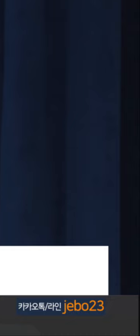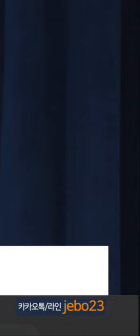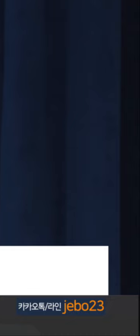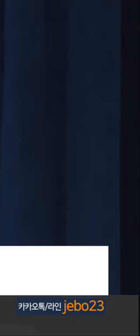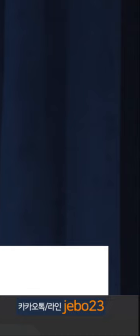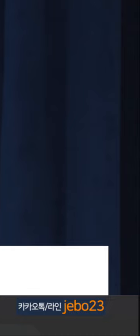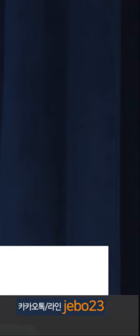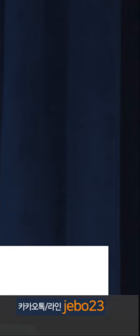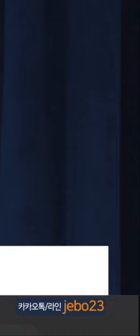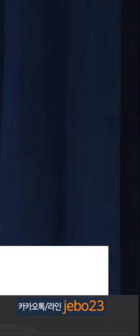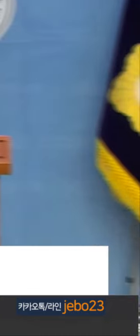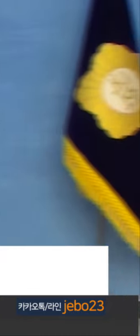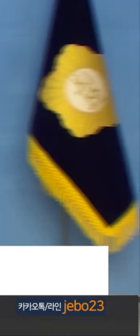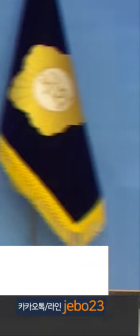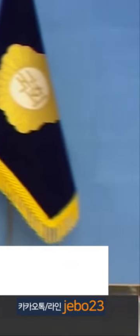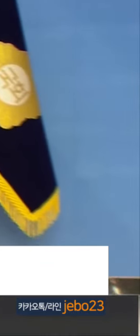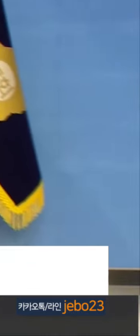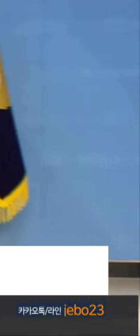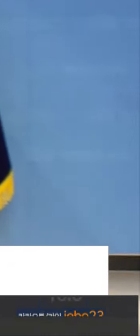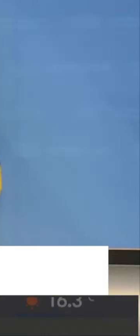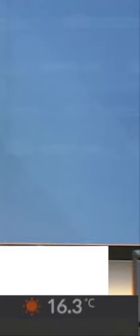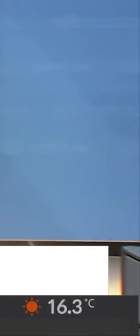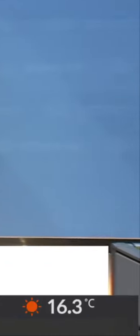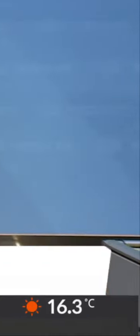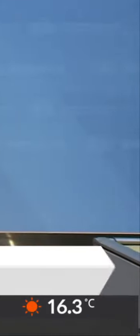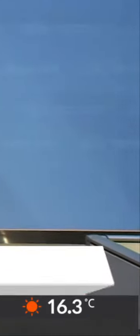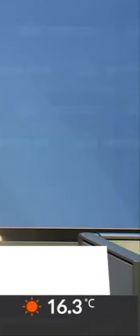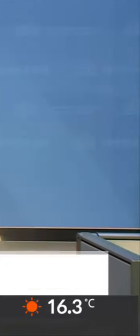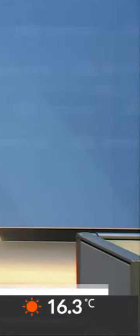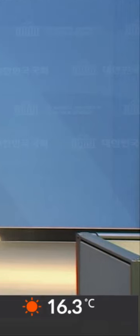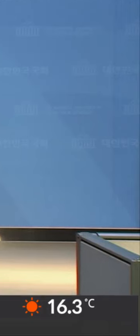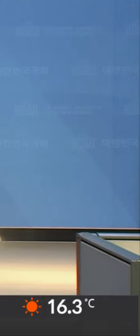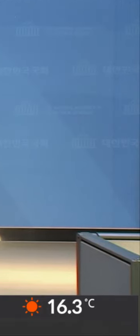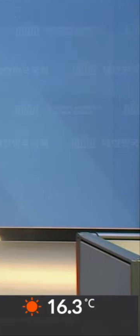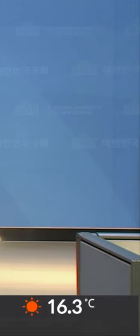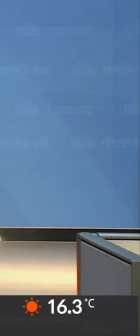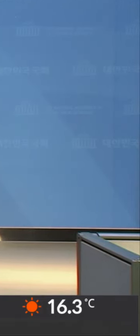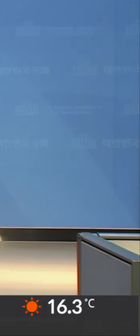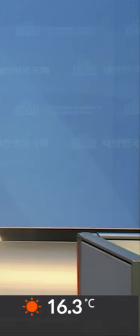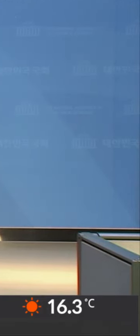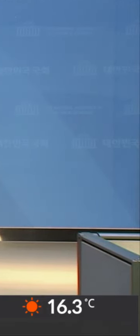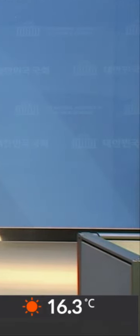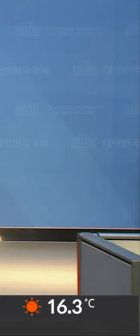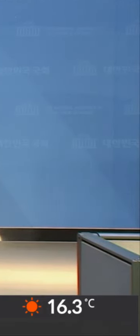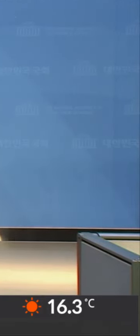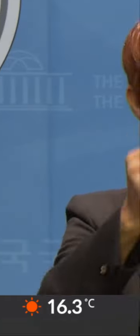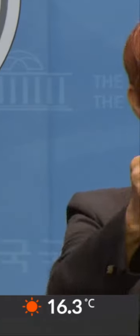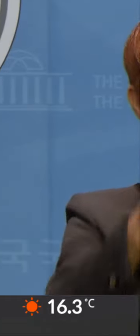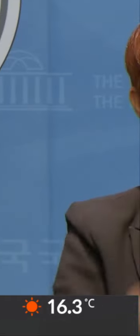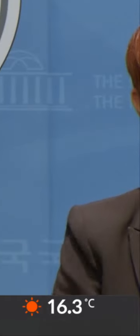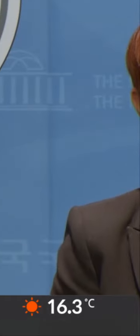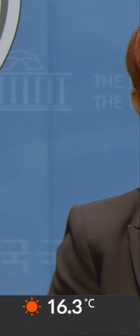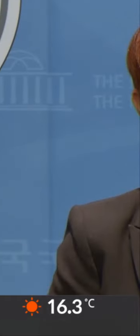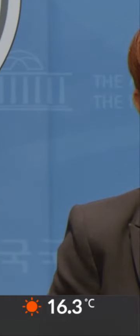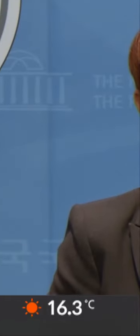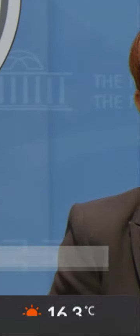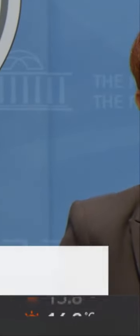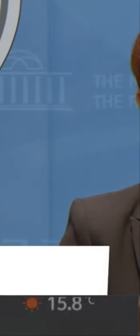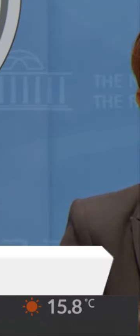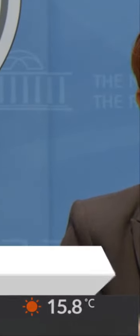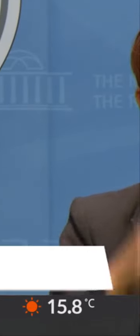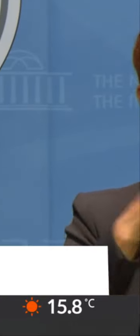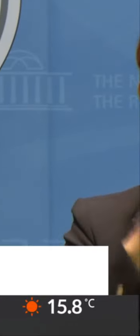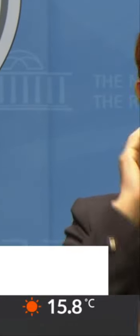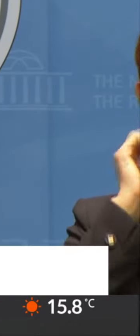공정성을 훼손한 법안입니다. 야권에선 곧장 격앙된 반응이 터져나왔습니다. 오늘은 윤석열